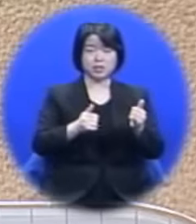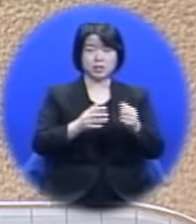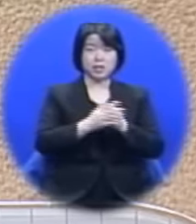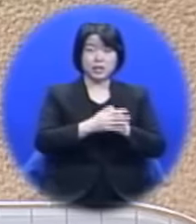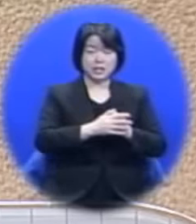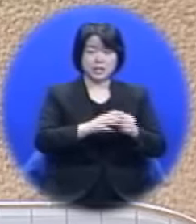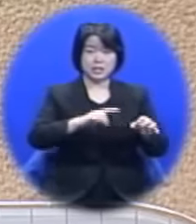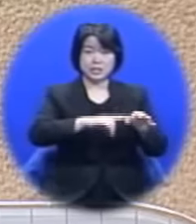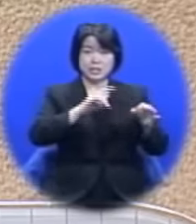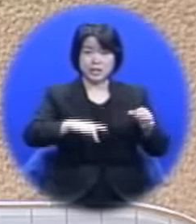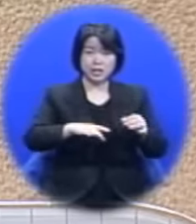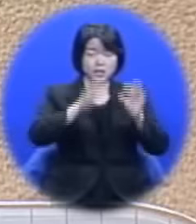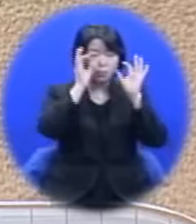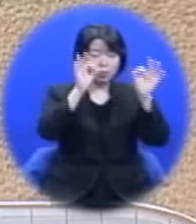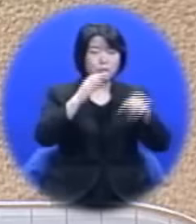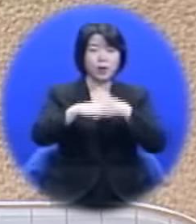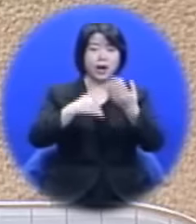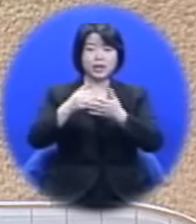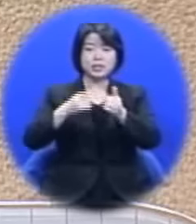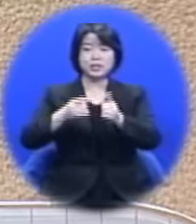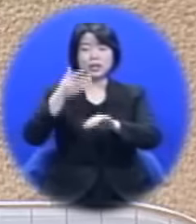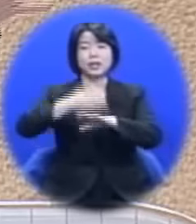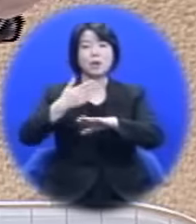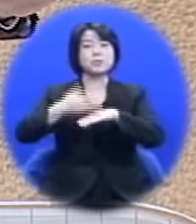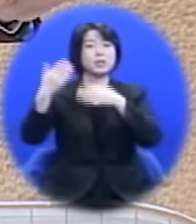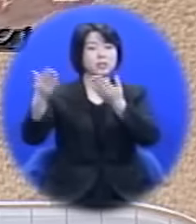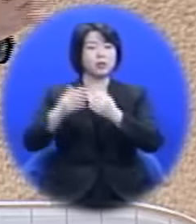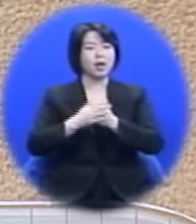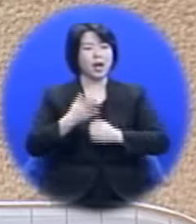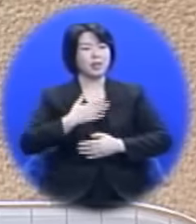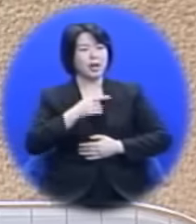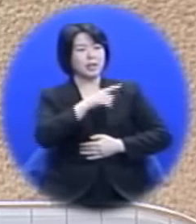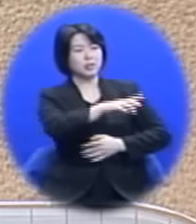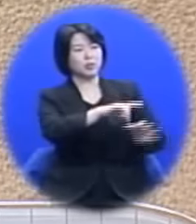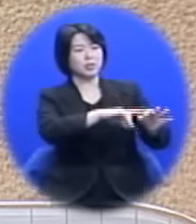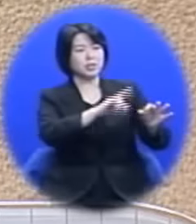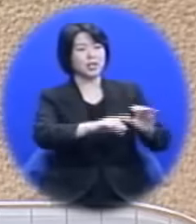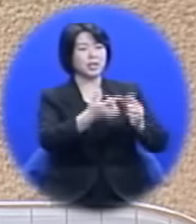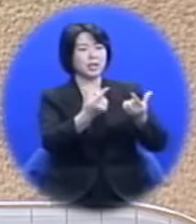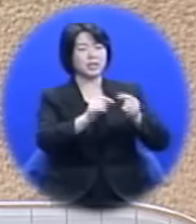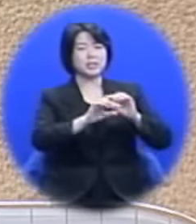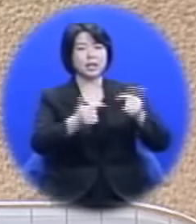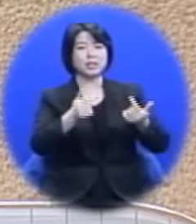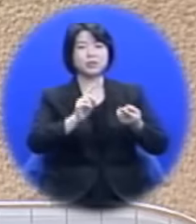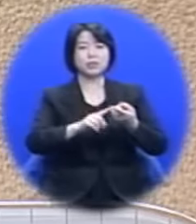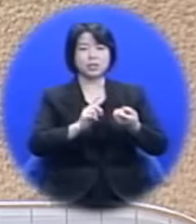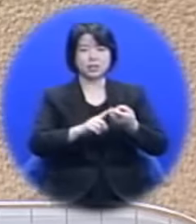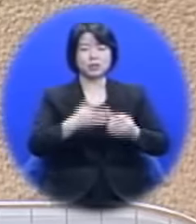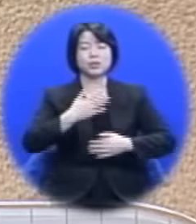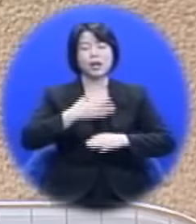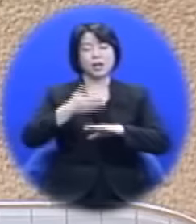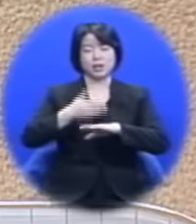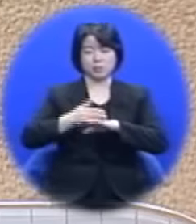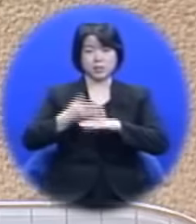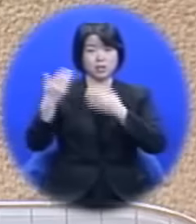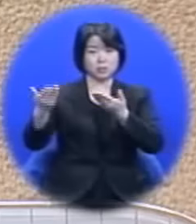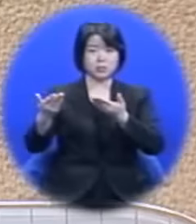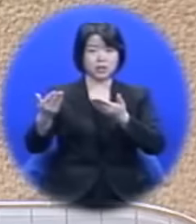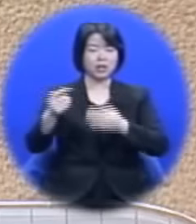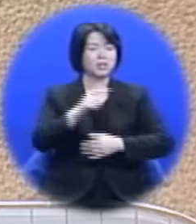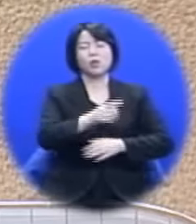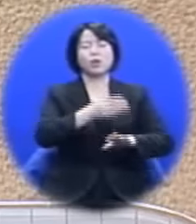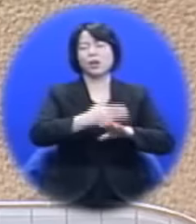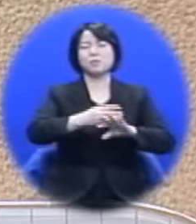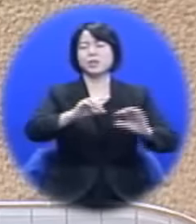하나님께 감사했어요 고 감사냐 저 세리 같지 않음을 인하여 감사하나 이건 감사가 아니에요